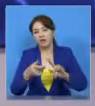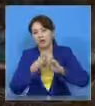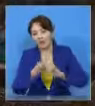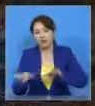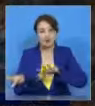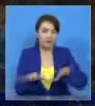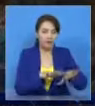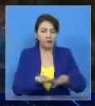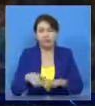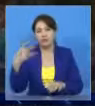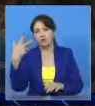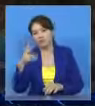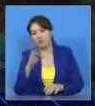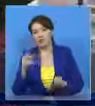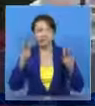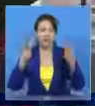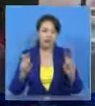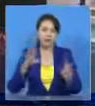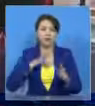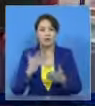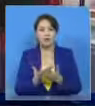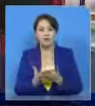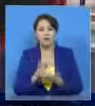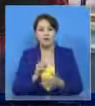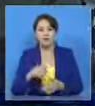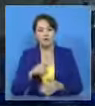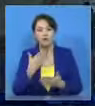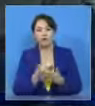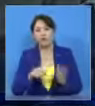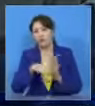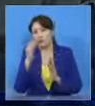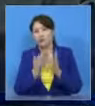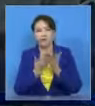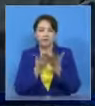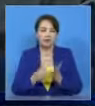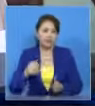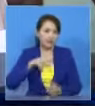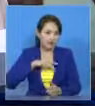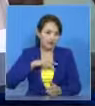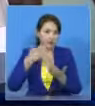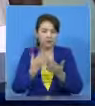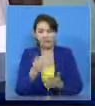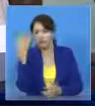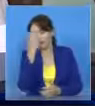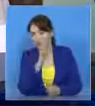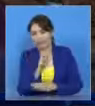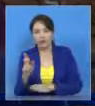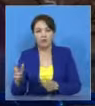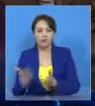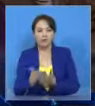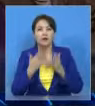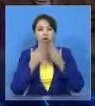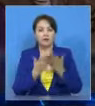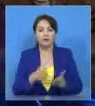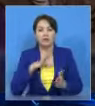ел тәуелсіздігінің 30 жылдығы болды. Бедерлі нүктелі қарпымен эссені үздік оқығандар марапатқа ие болды. Бүгінде зағиптар кітапханасының тұрақты